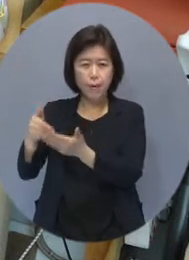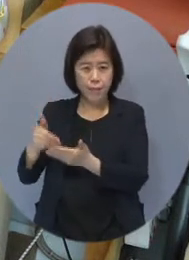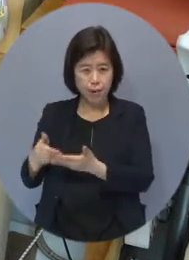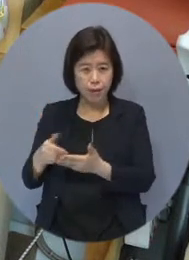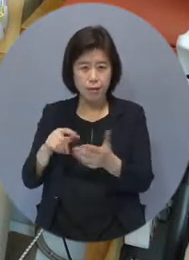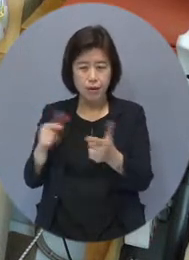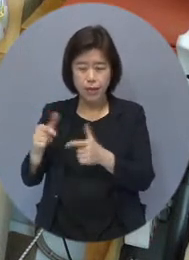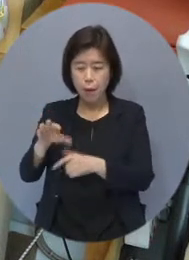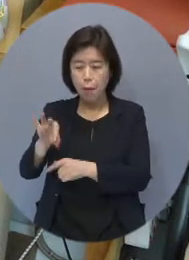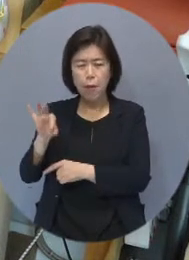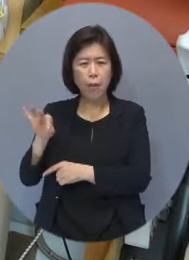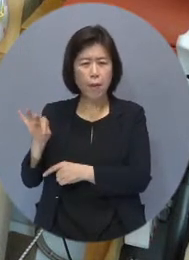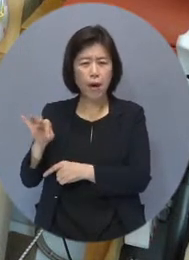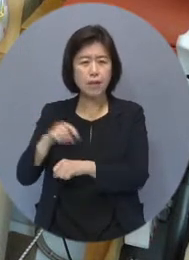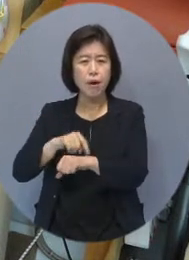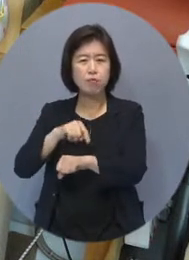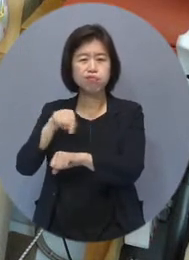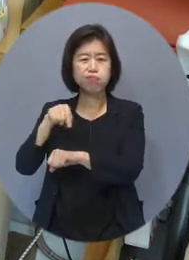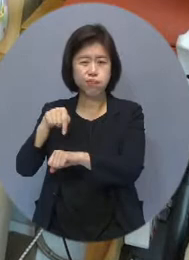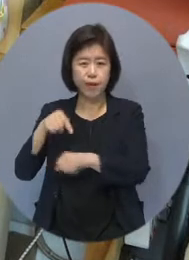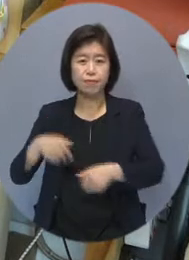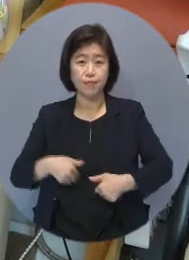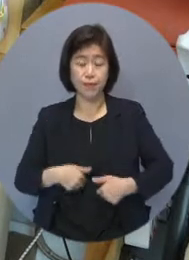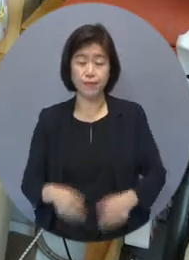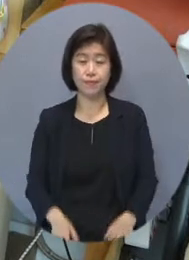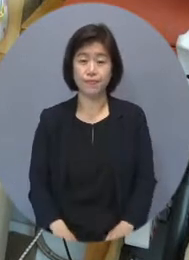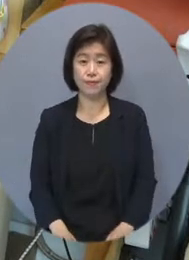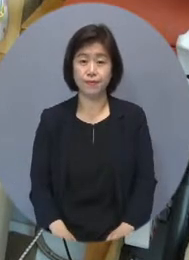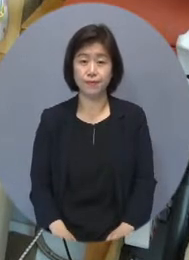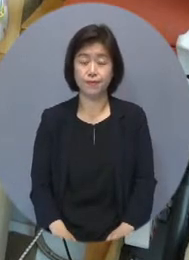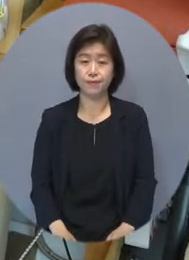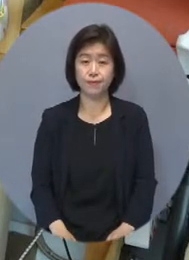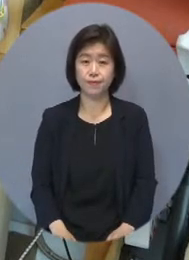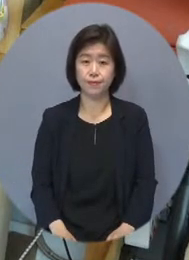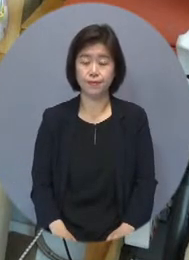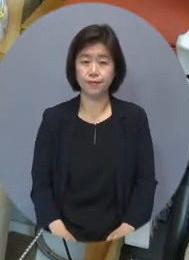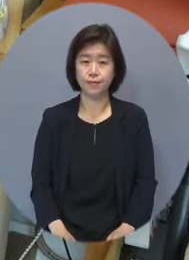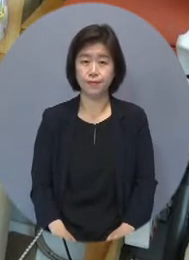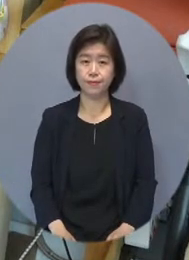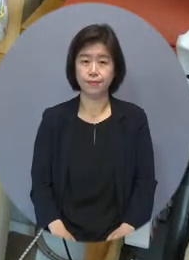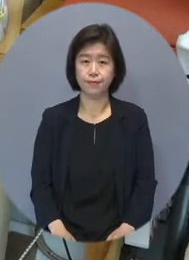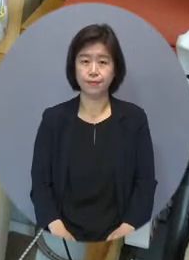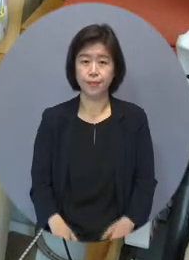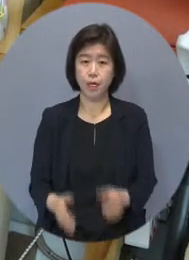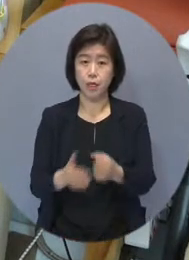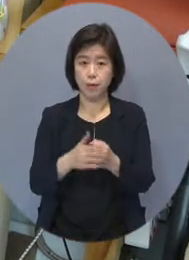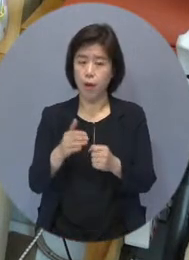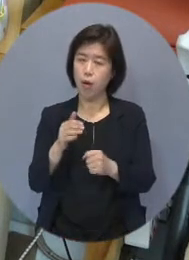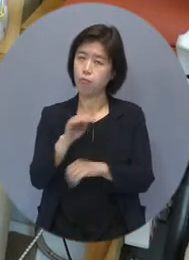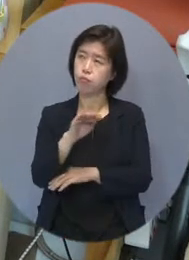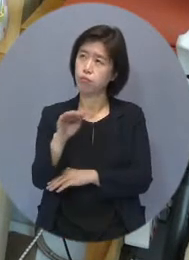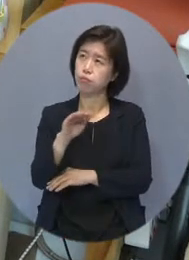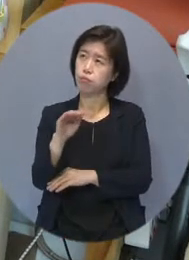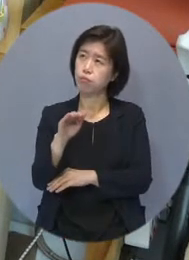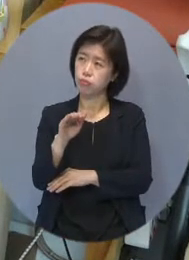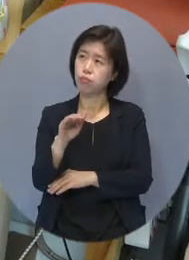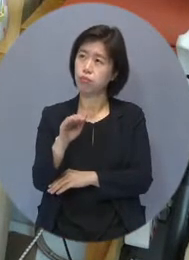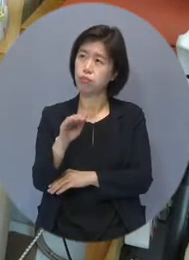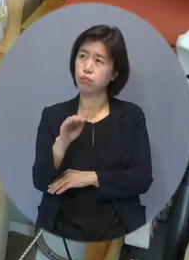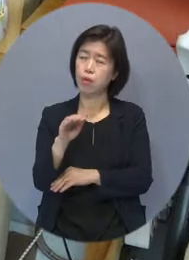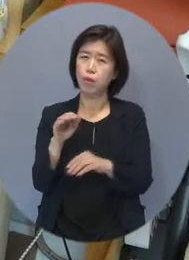것들 선정하는 시간들이 좀 오래 걸리거든요. 그렇게 하다 보면은 기본적으로 6개월이